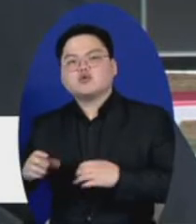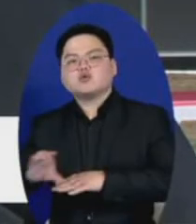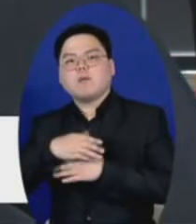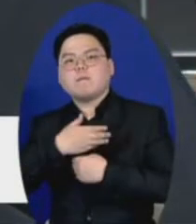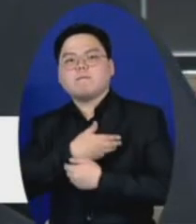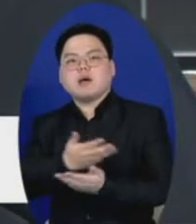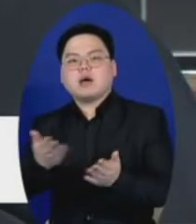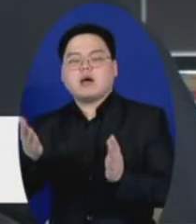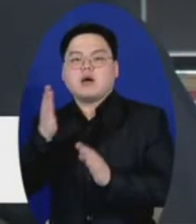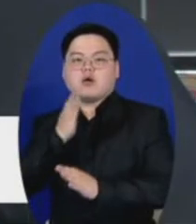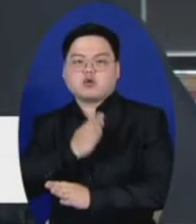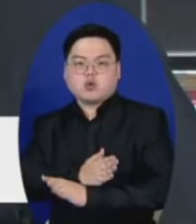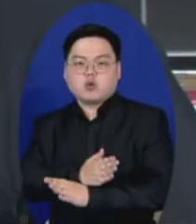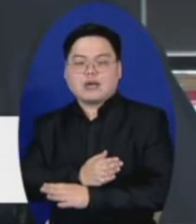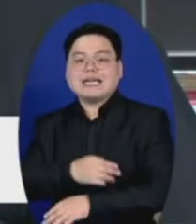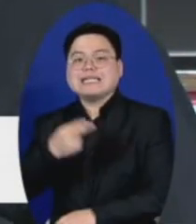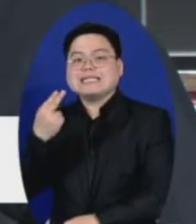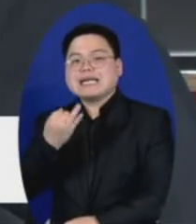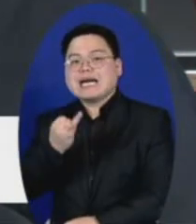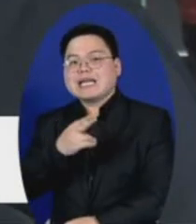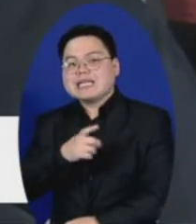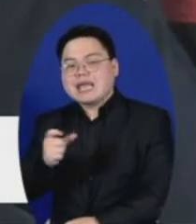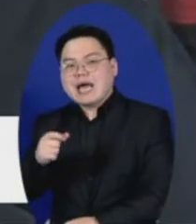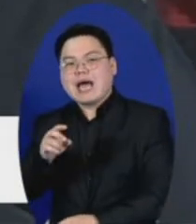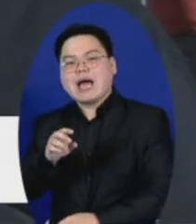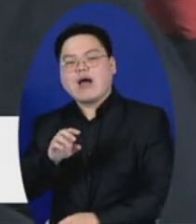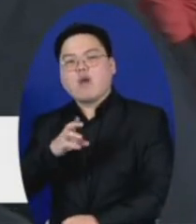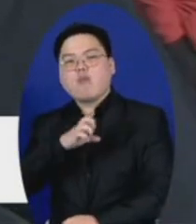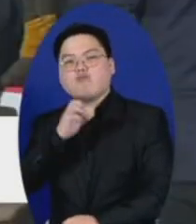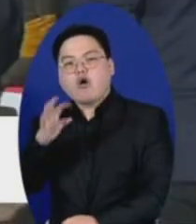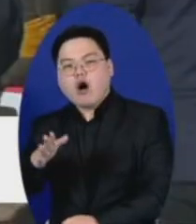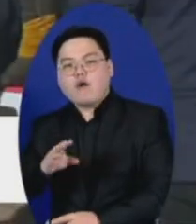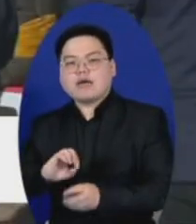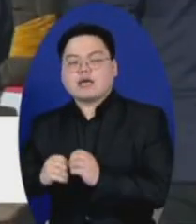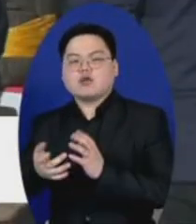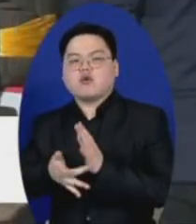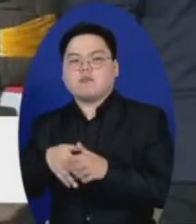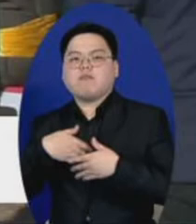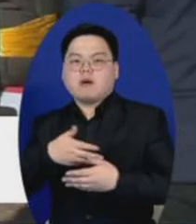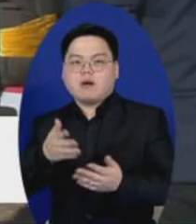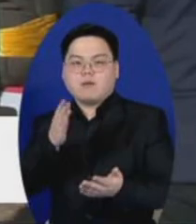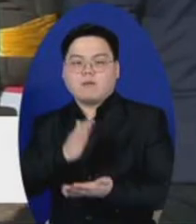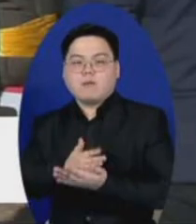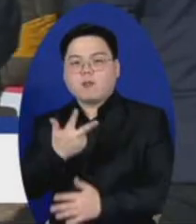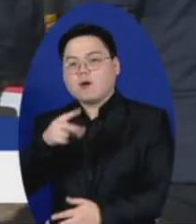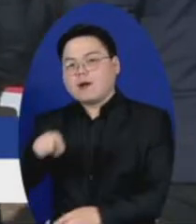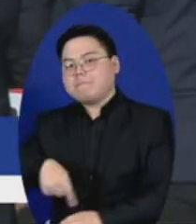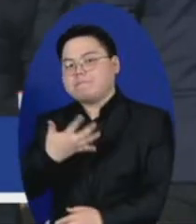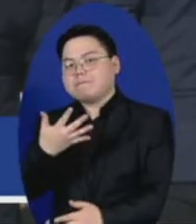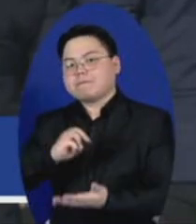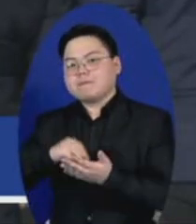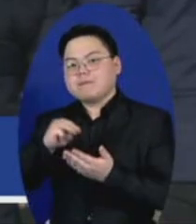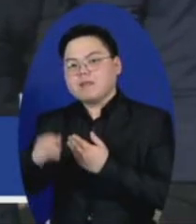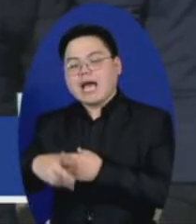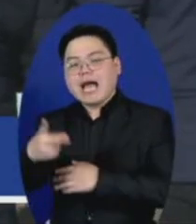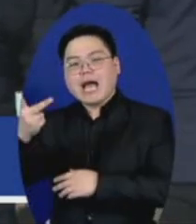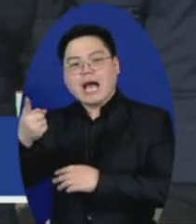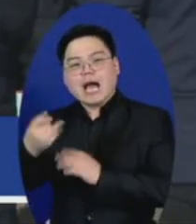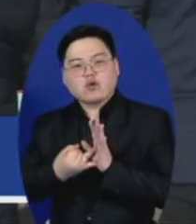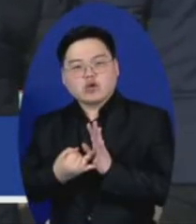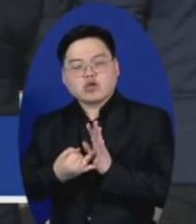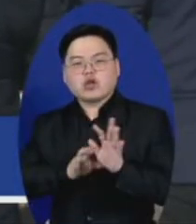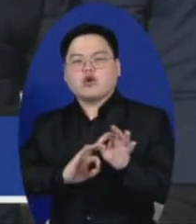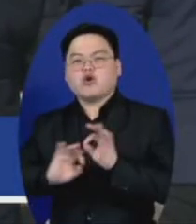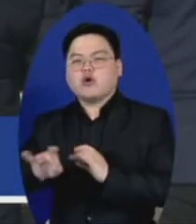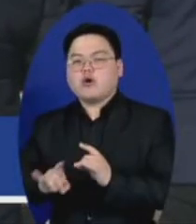байна. За цагаан эдэ нарийн бооны төхөөрөмжүүдийг бас нийлүүлж байгаа. 3.5 тэрбумор 17 төрлийн тоног